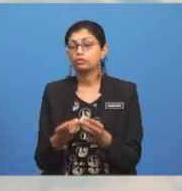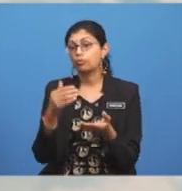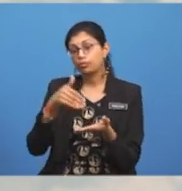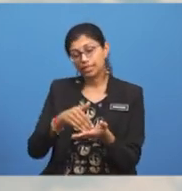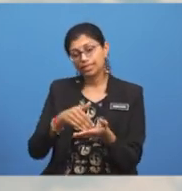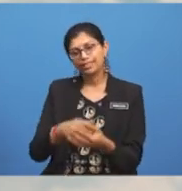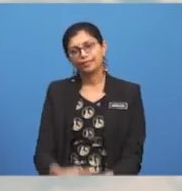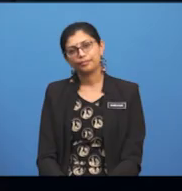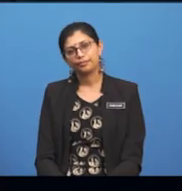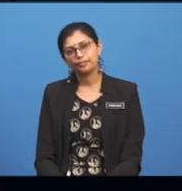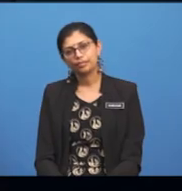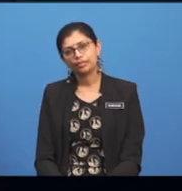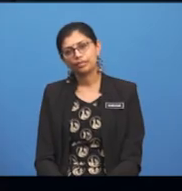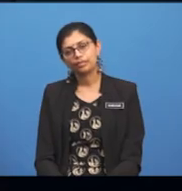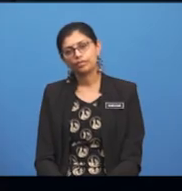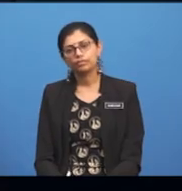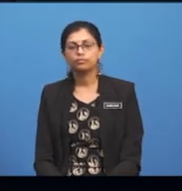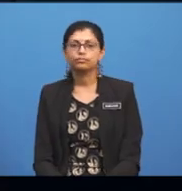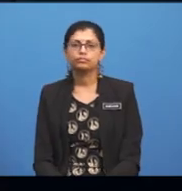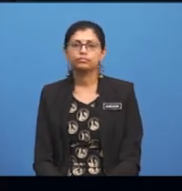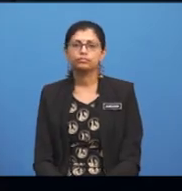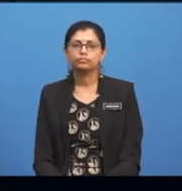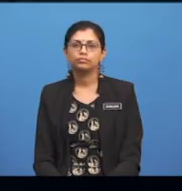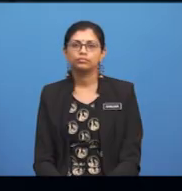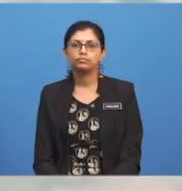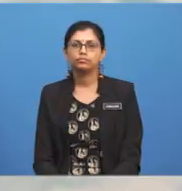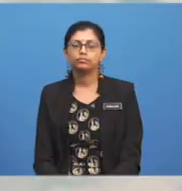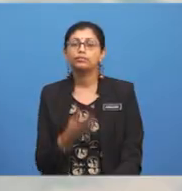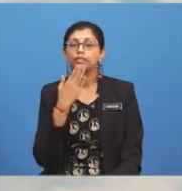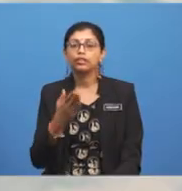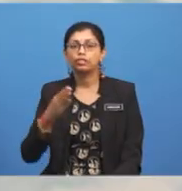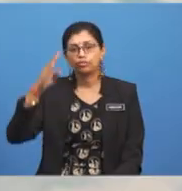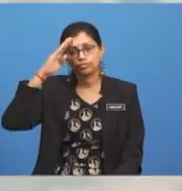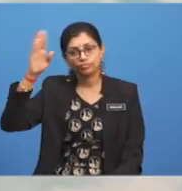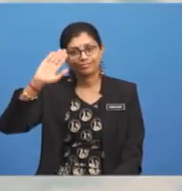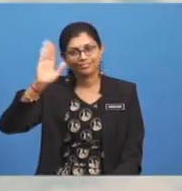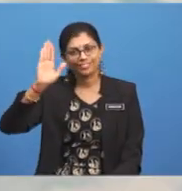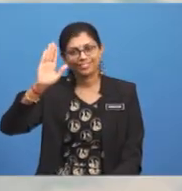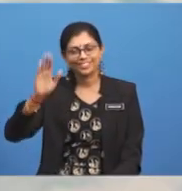di siri yang akan datang. Assalamualaikum dan terima kasih.